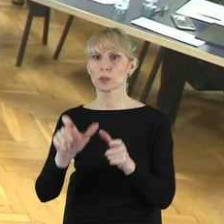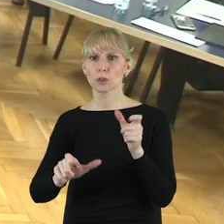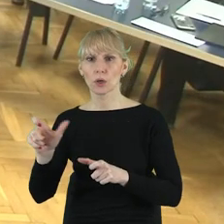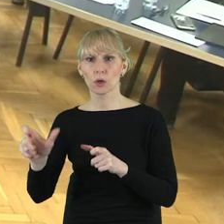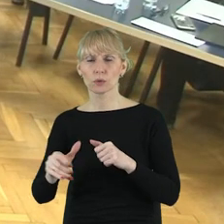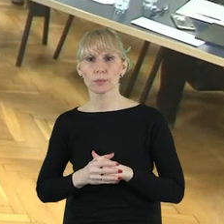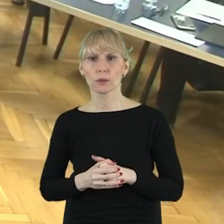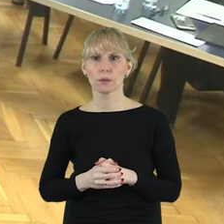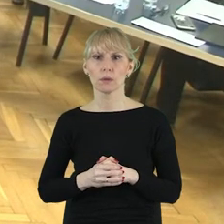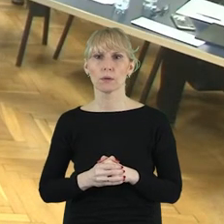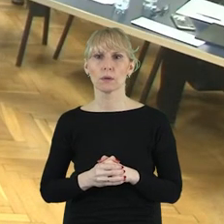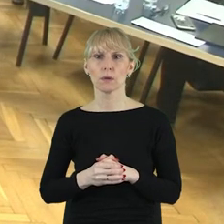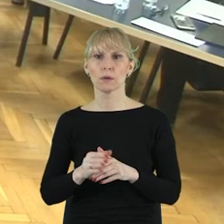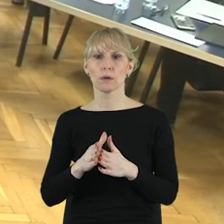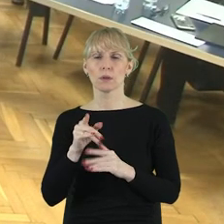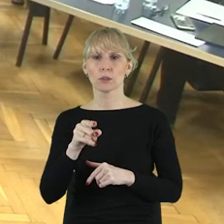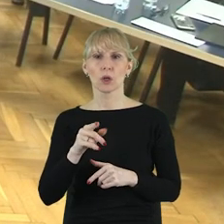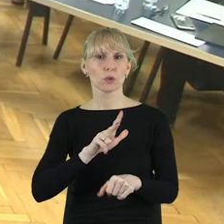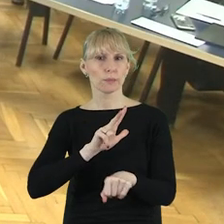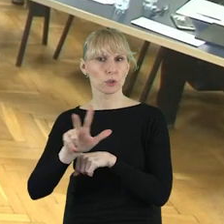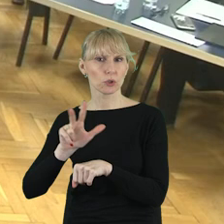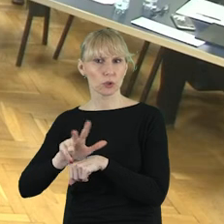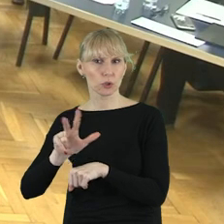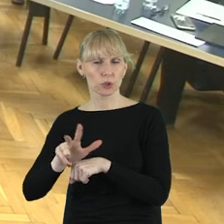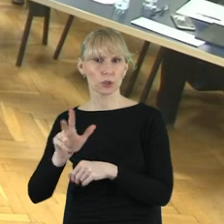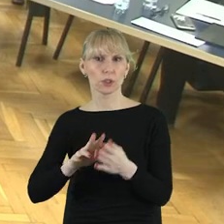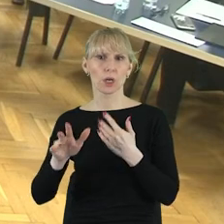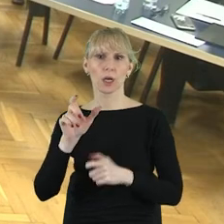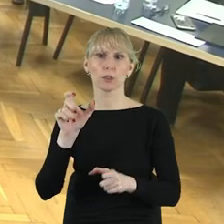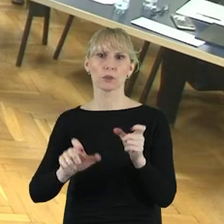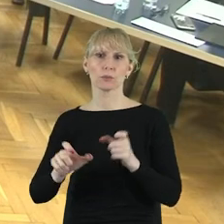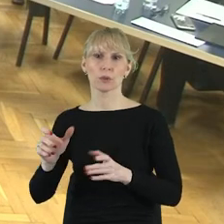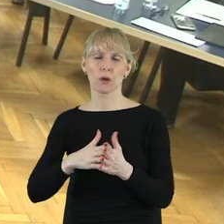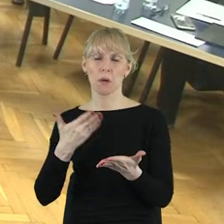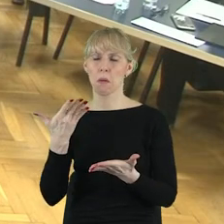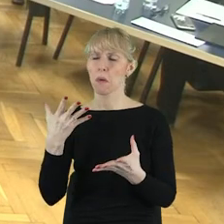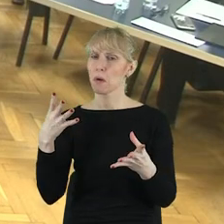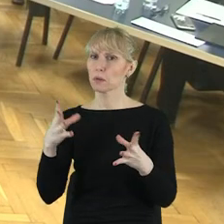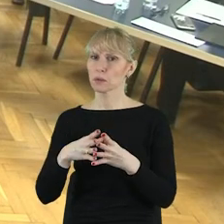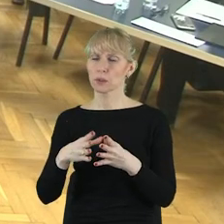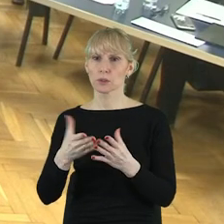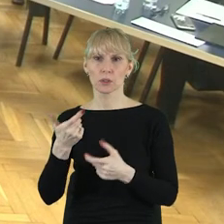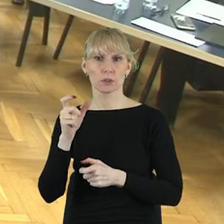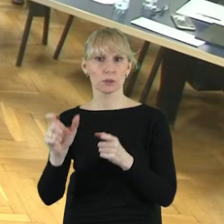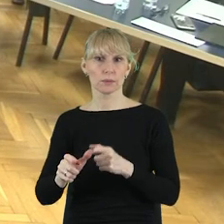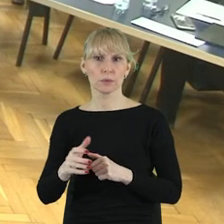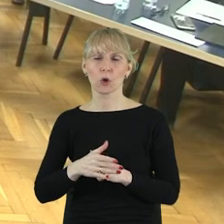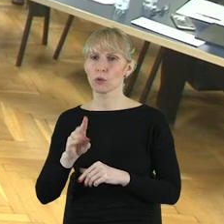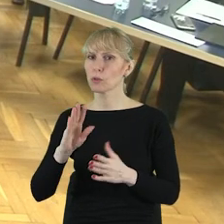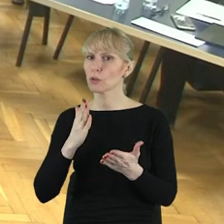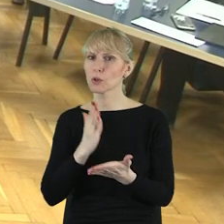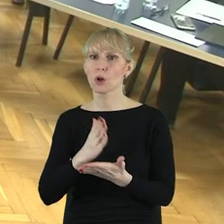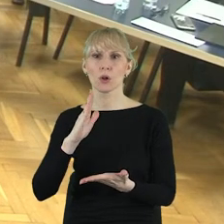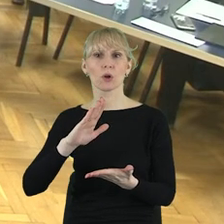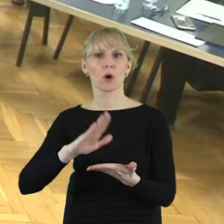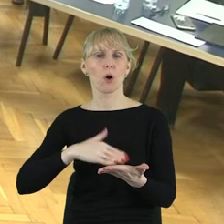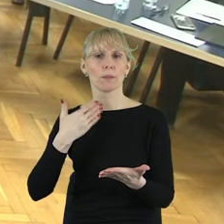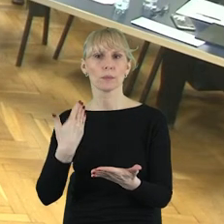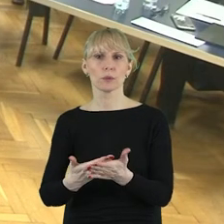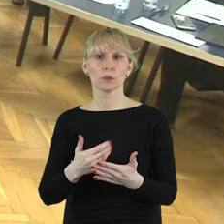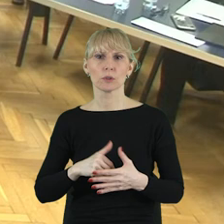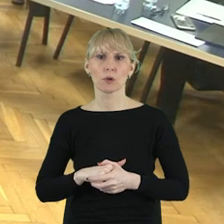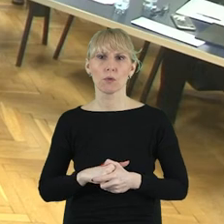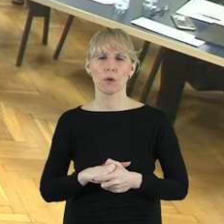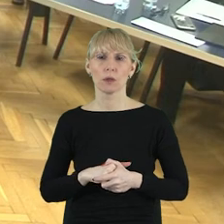osób, na Wschód od Łodzi to 10 osób, Natura 13 osób, Baszta 10 osób. To znowu tylko przykłady, ale czy